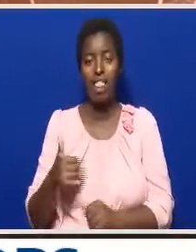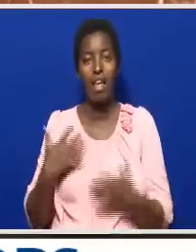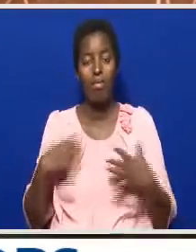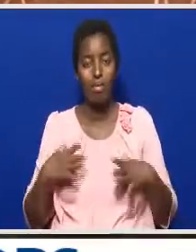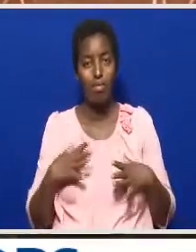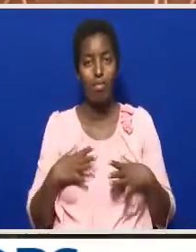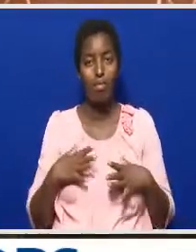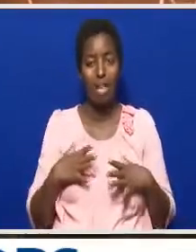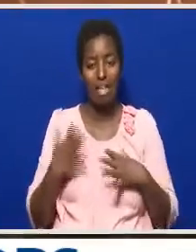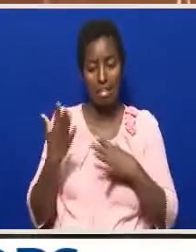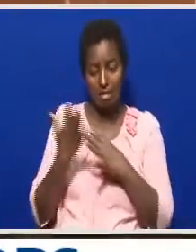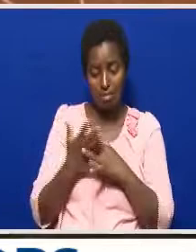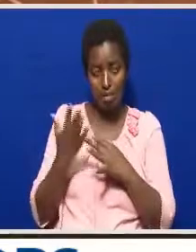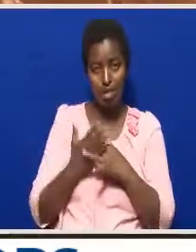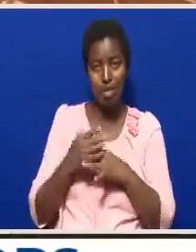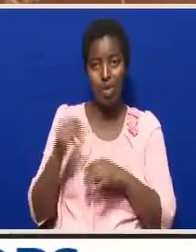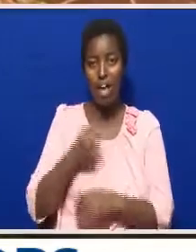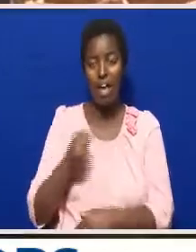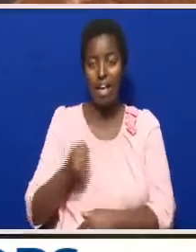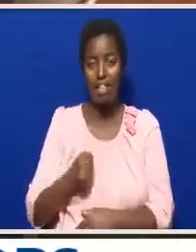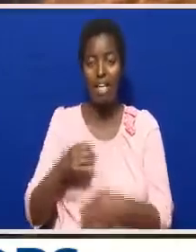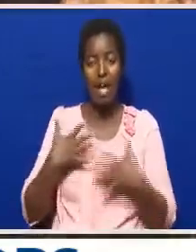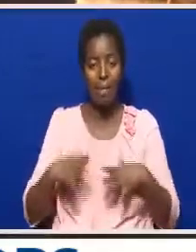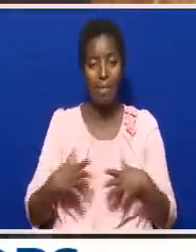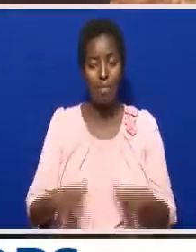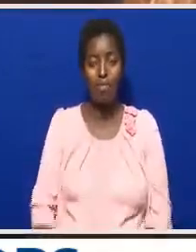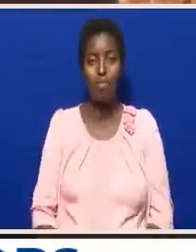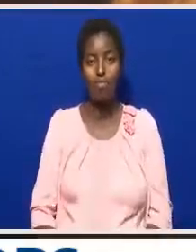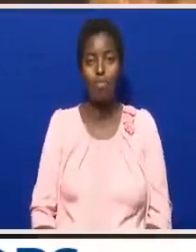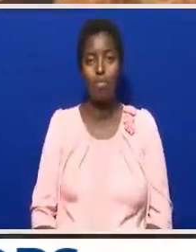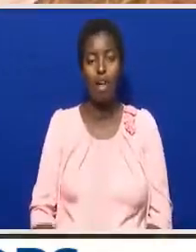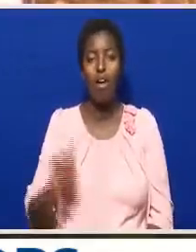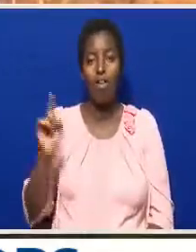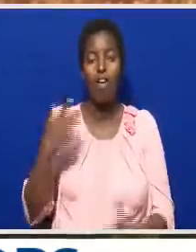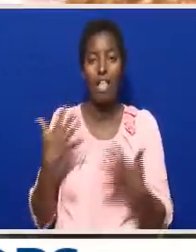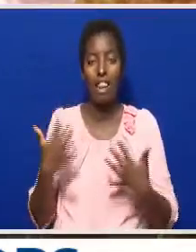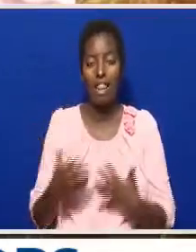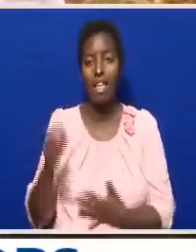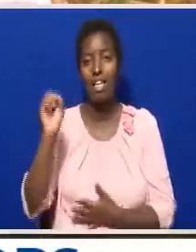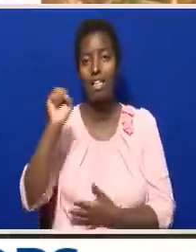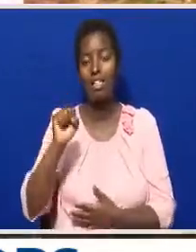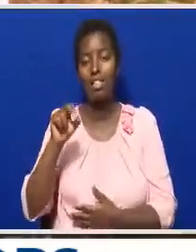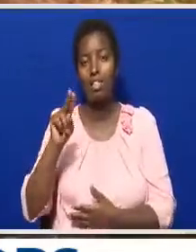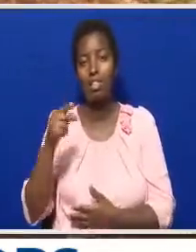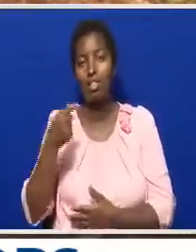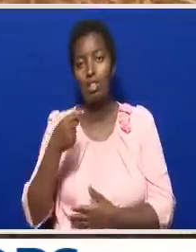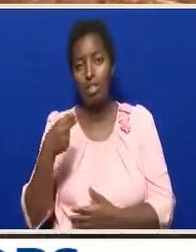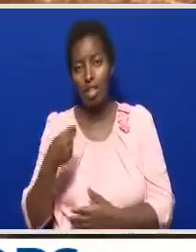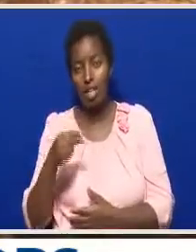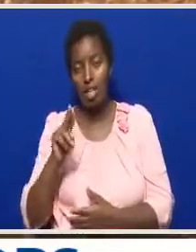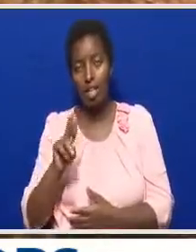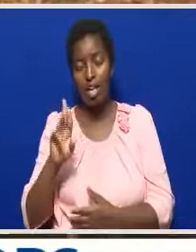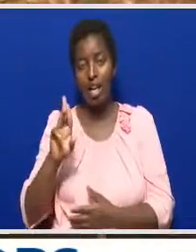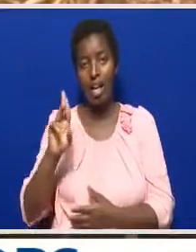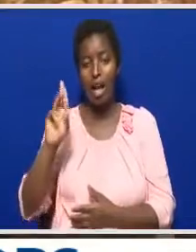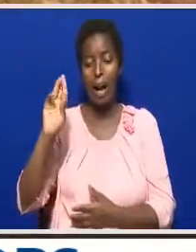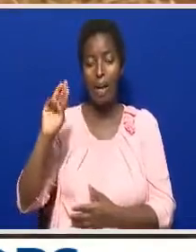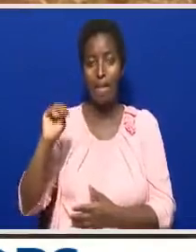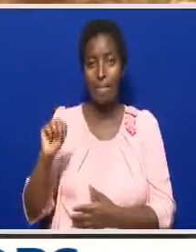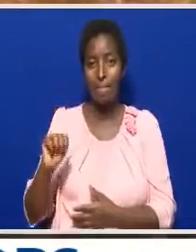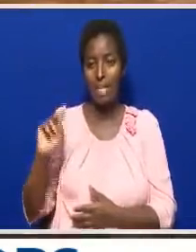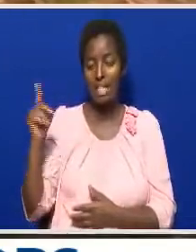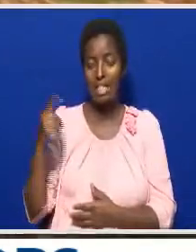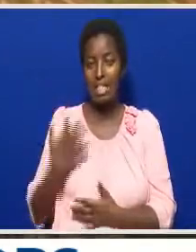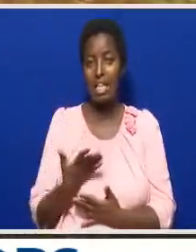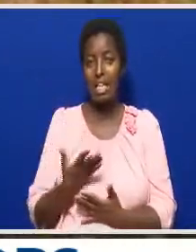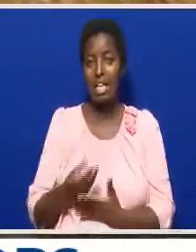ni wale wa katikati tu. Kitu ya kulima mtama kwanza, kitu ya kwanza ni chakula. Ya pili ni chakula ile